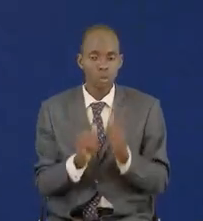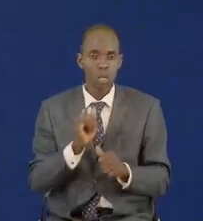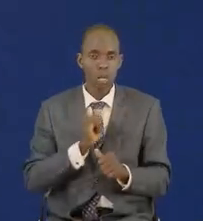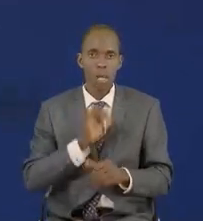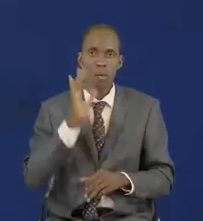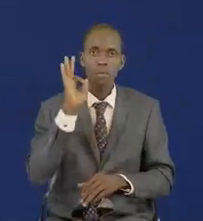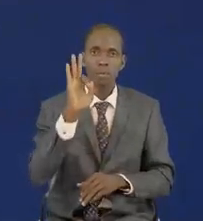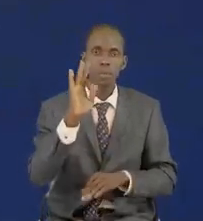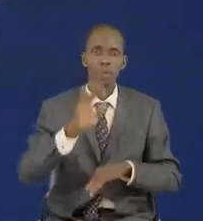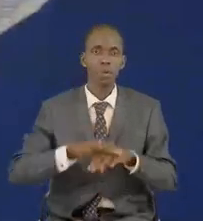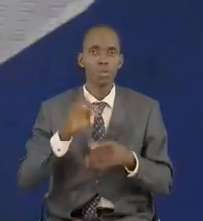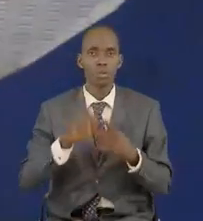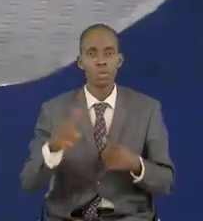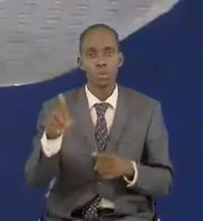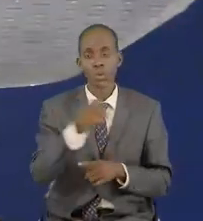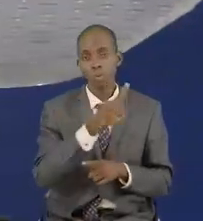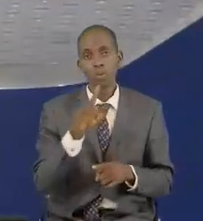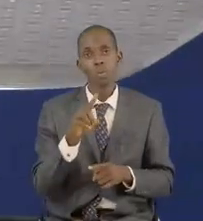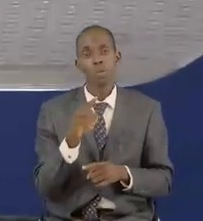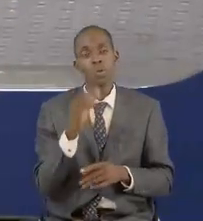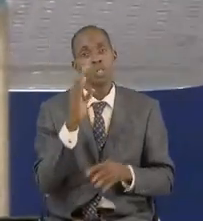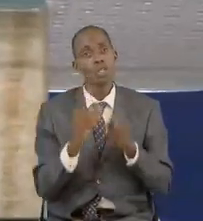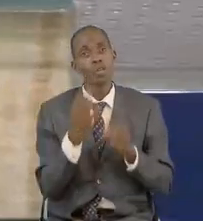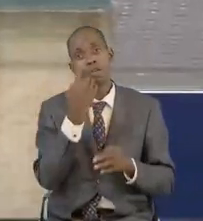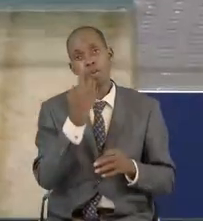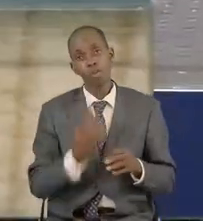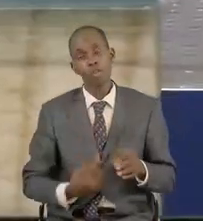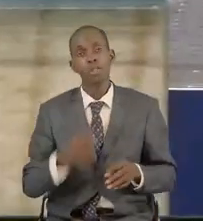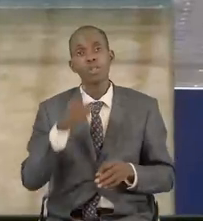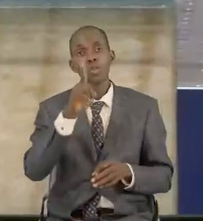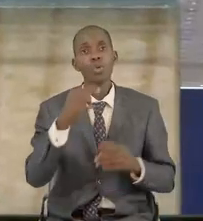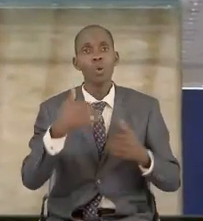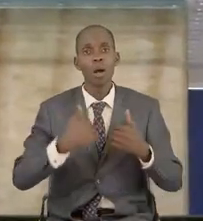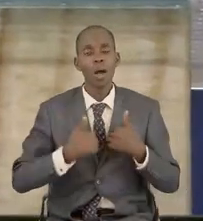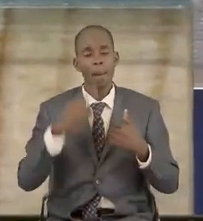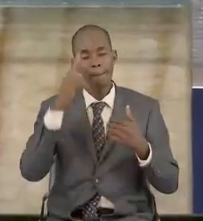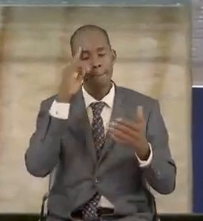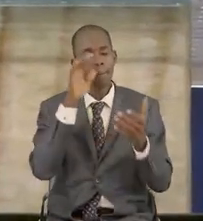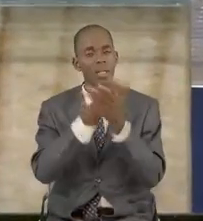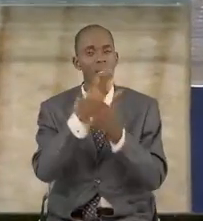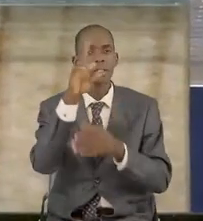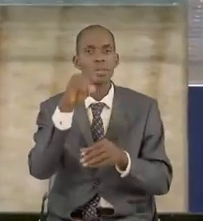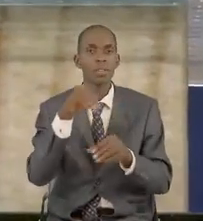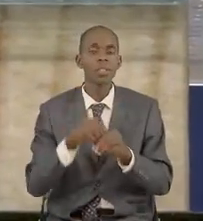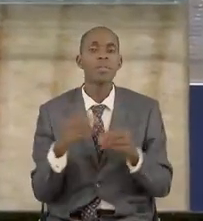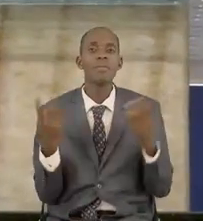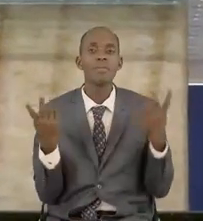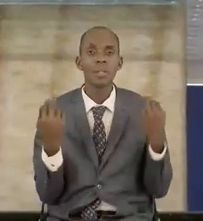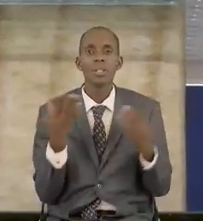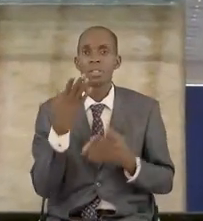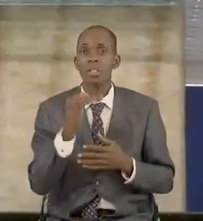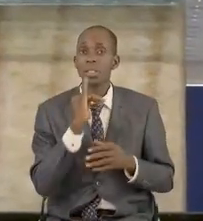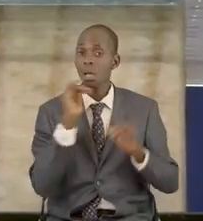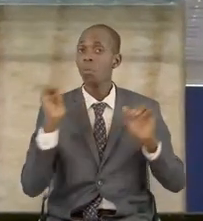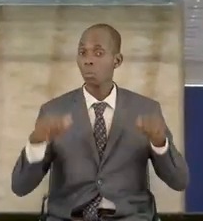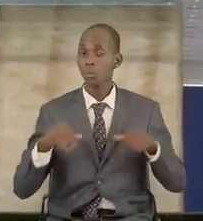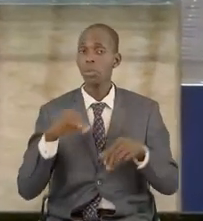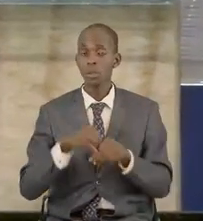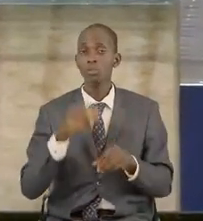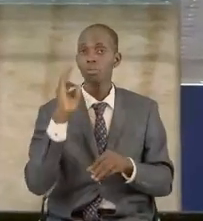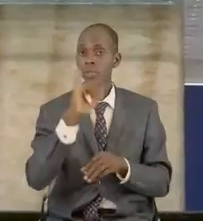si vous le retenez tel que je voulais annoncer autrement vous auriez cru en vain il